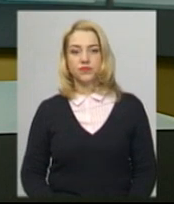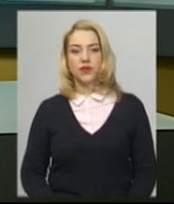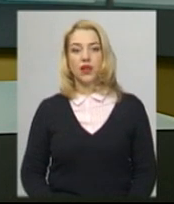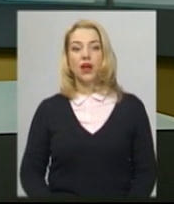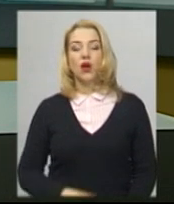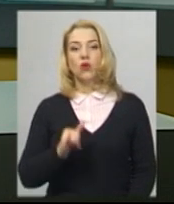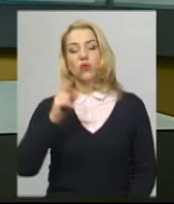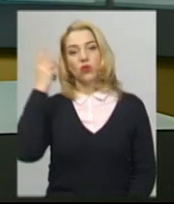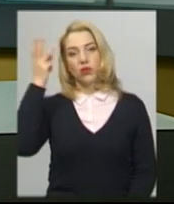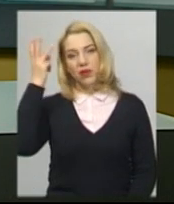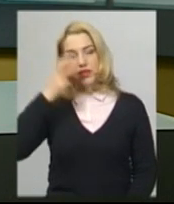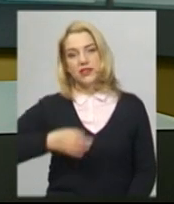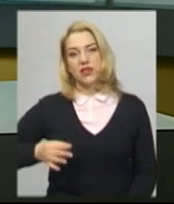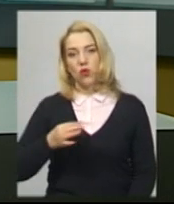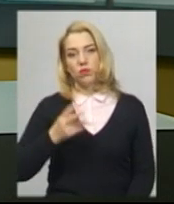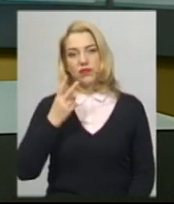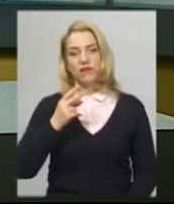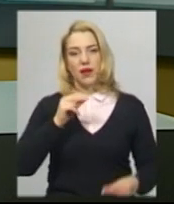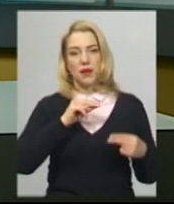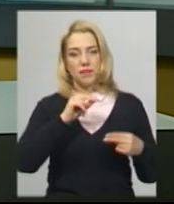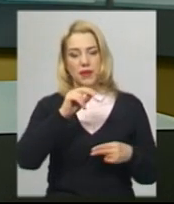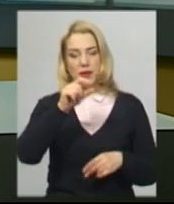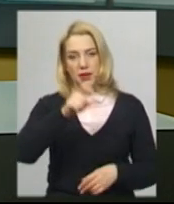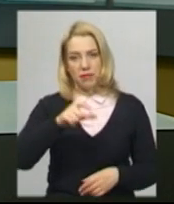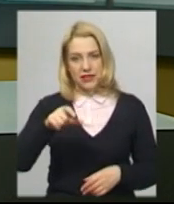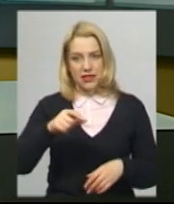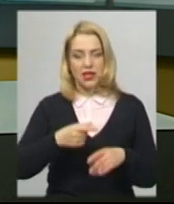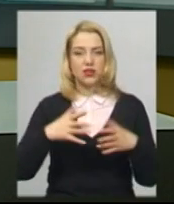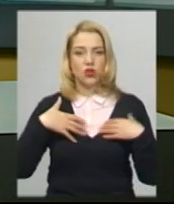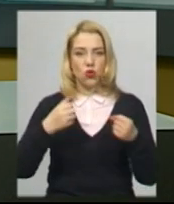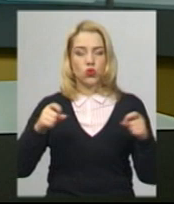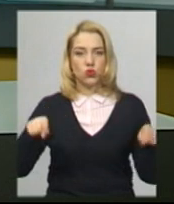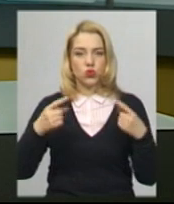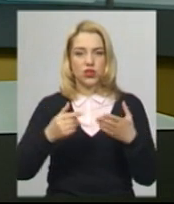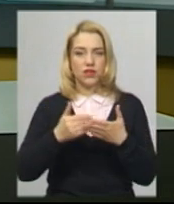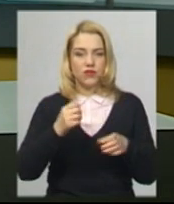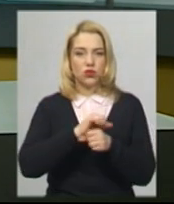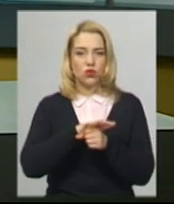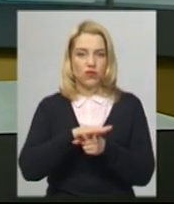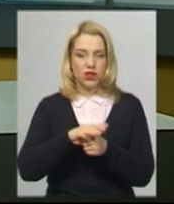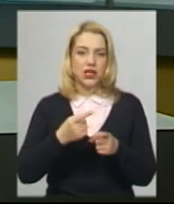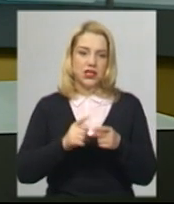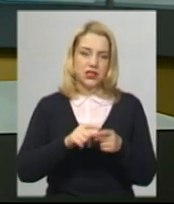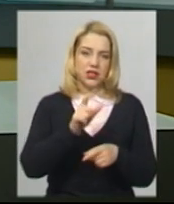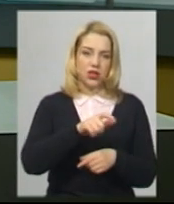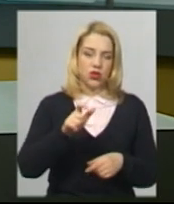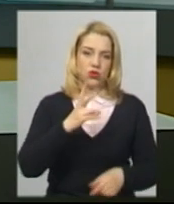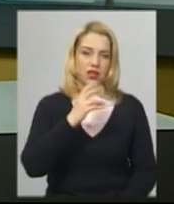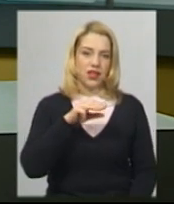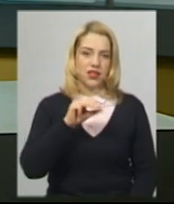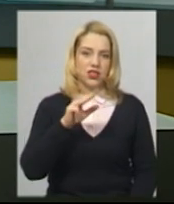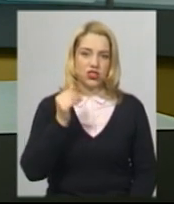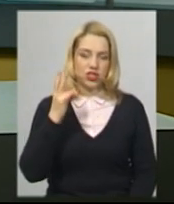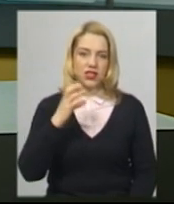У Хмельницькій області два пацієнти одужали від ковід-19. Це мешканці Нетішина та Славути. Про це розповіла